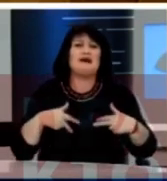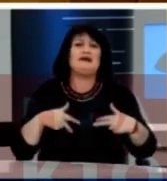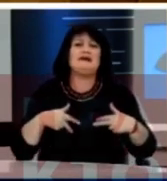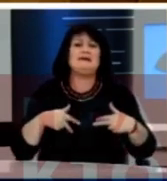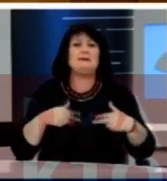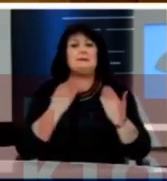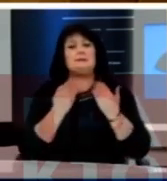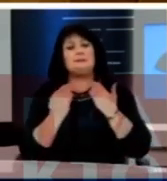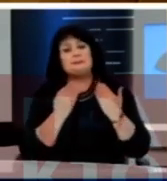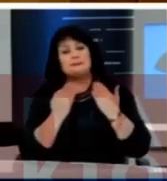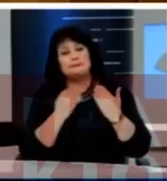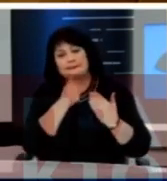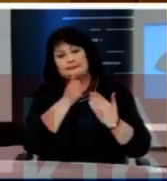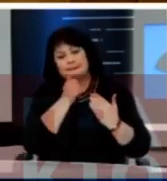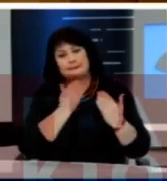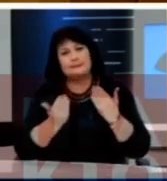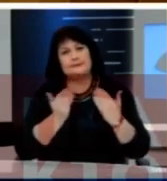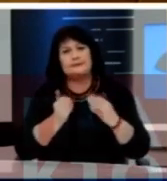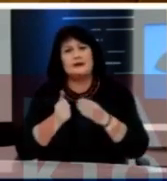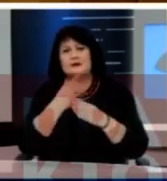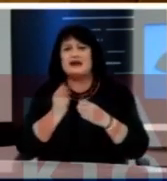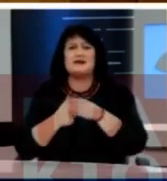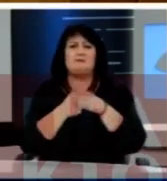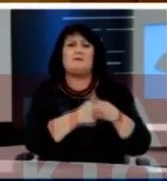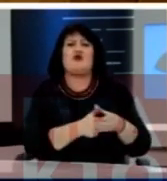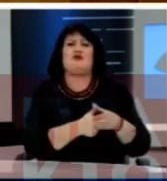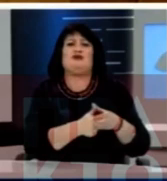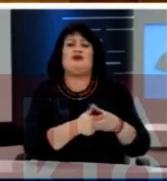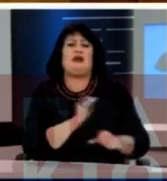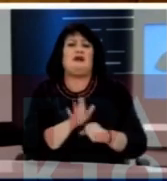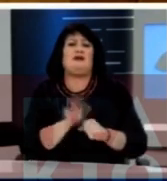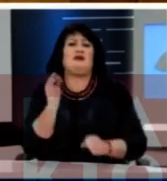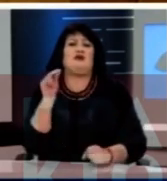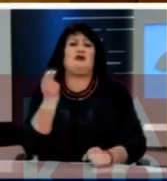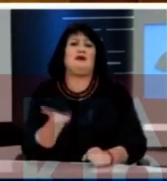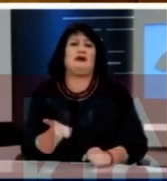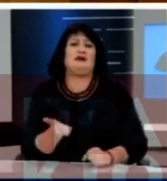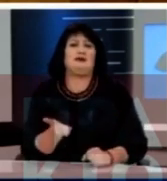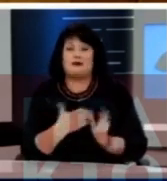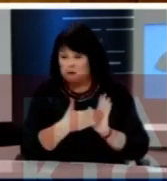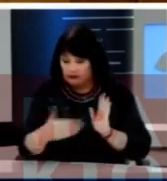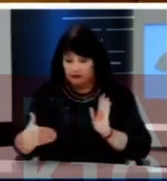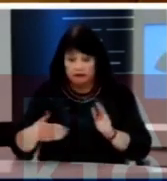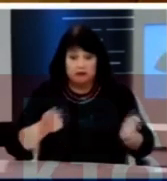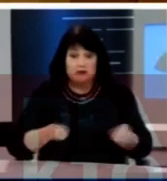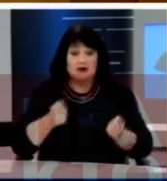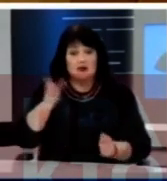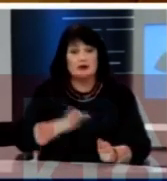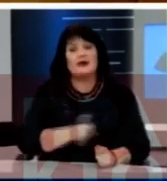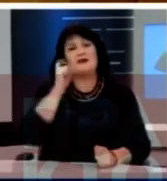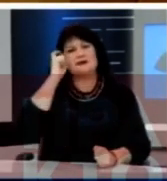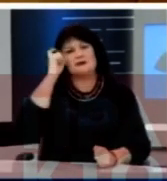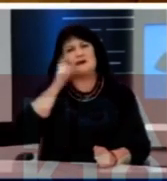ανοχής, κυβέρνηση μειοψηφίας δηλαδή. Το τι μεσολάβησε μπορεί να το υποθέσει ο